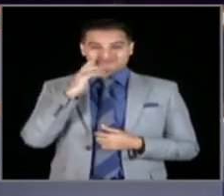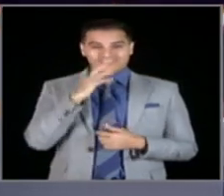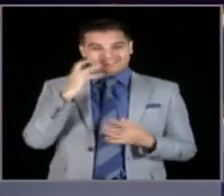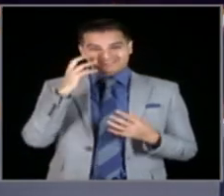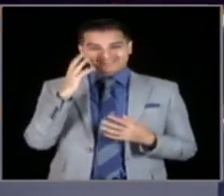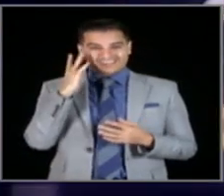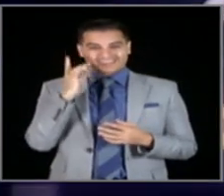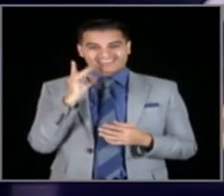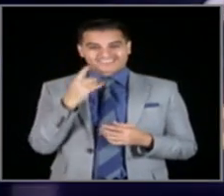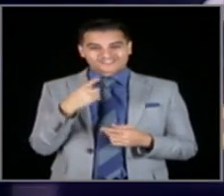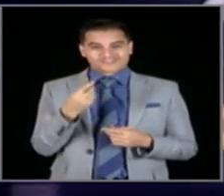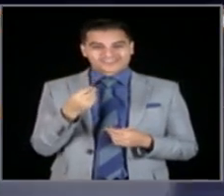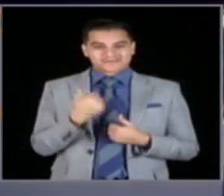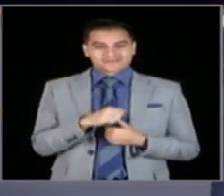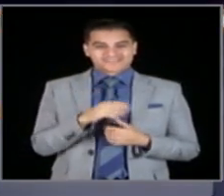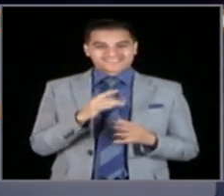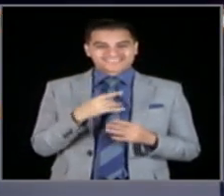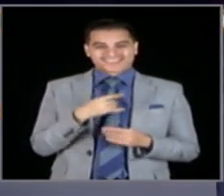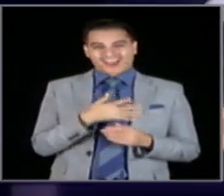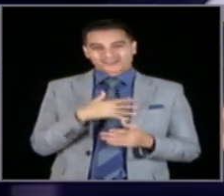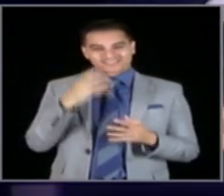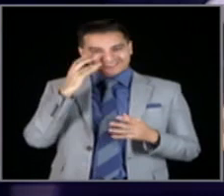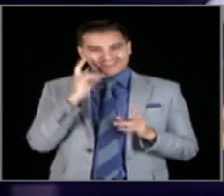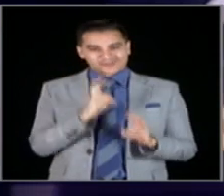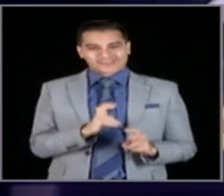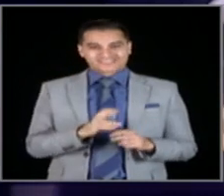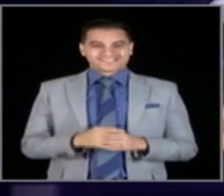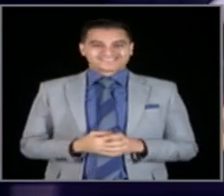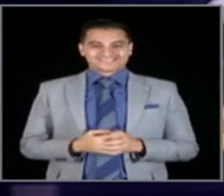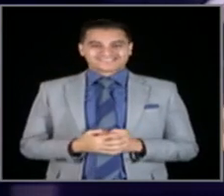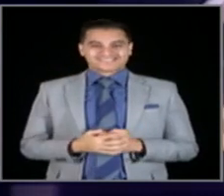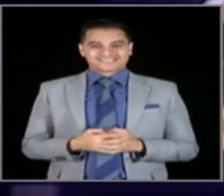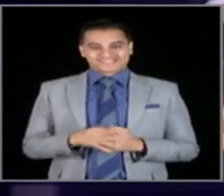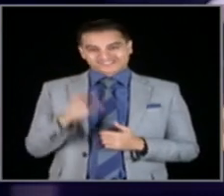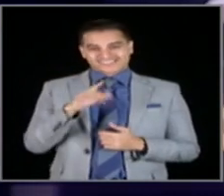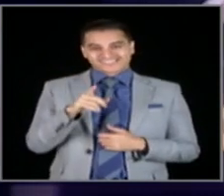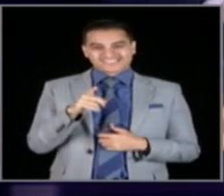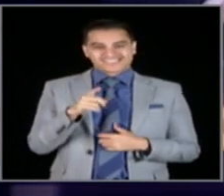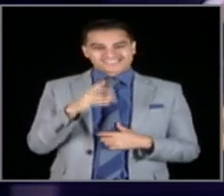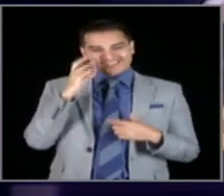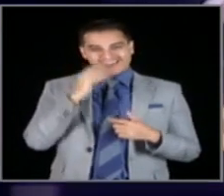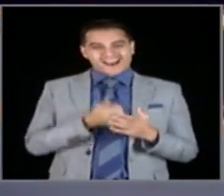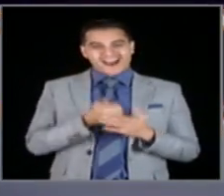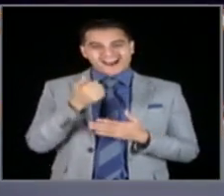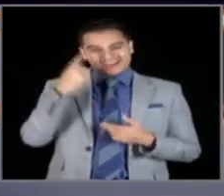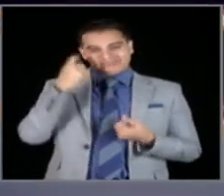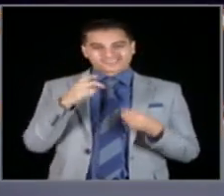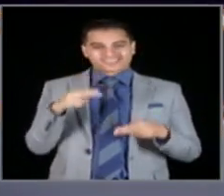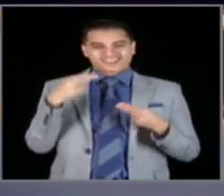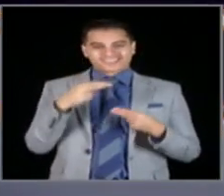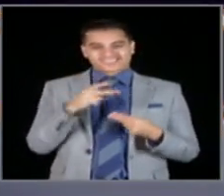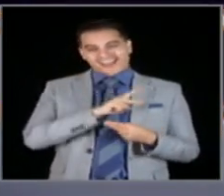مستمتع شويه هتقوم ترقص. كان نفسي ما اطلعش بره تاني. بيني وبينك موضوع مقلق. الاغنيه احلى من تحت الضغط